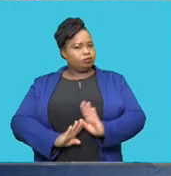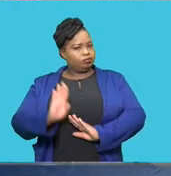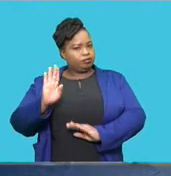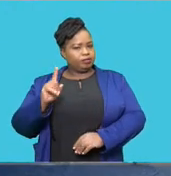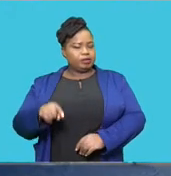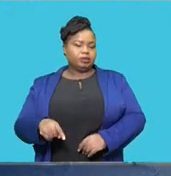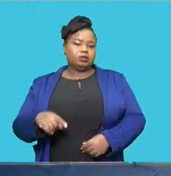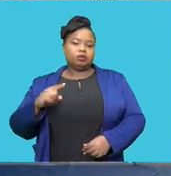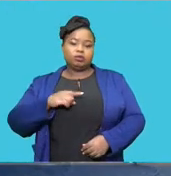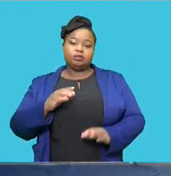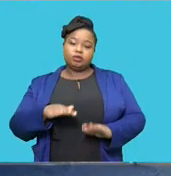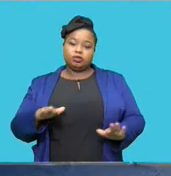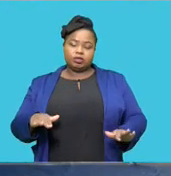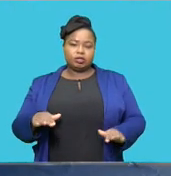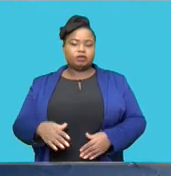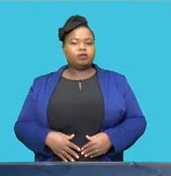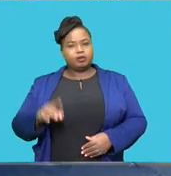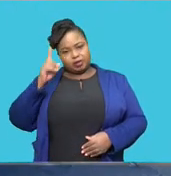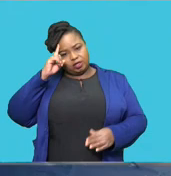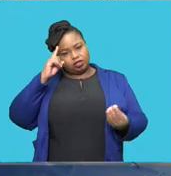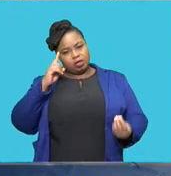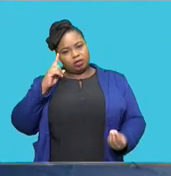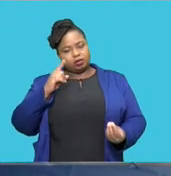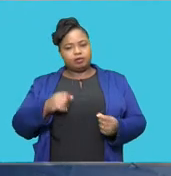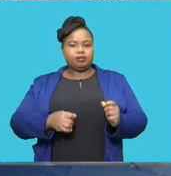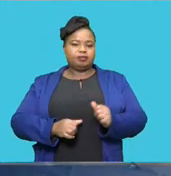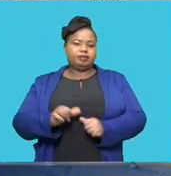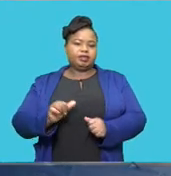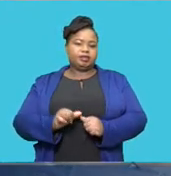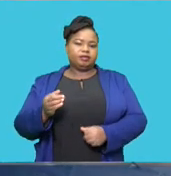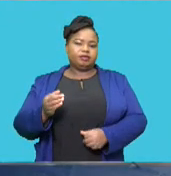phambili ukuze abantwana bomntu omnyama babe nekamva eliqaqambileyo elithembisayo.